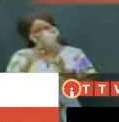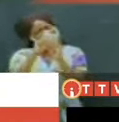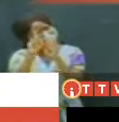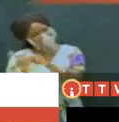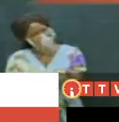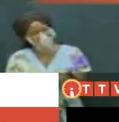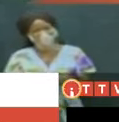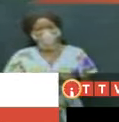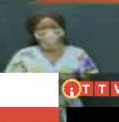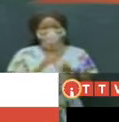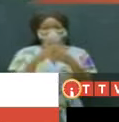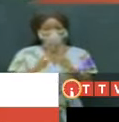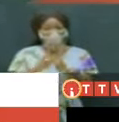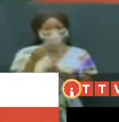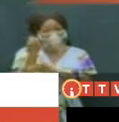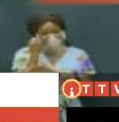COVID-19